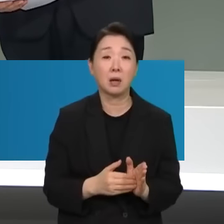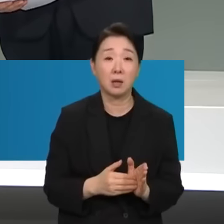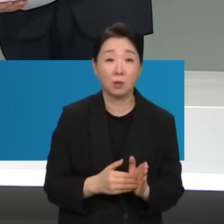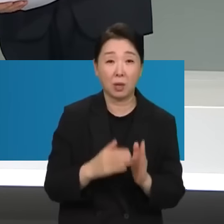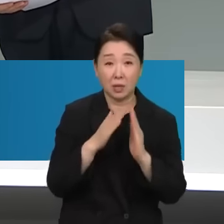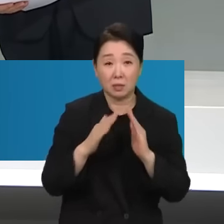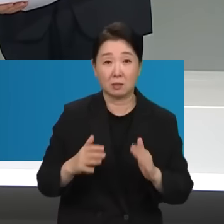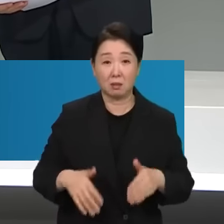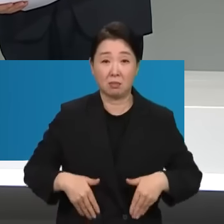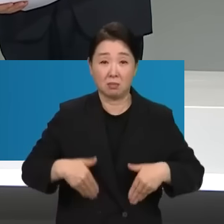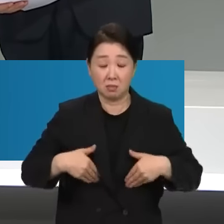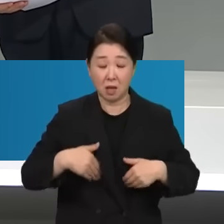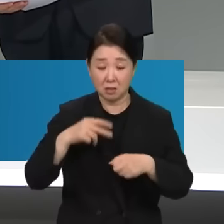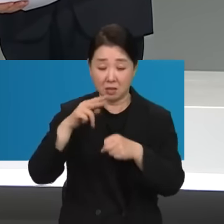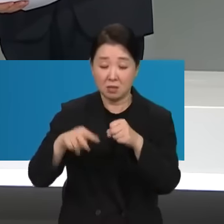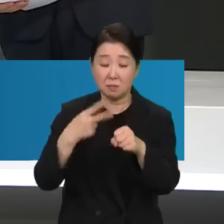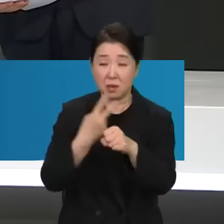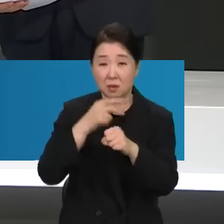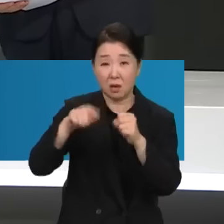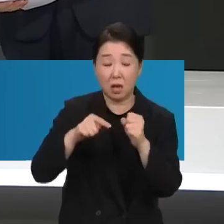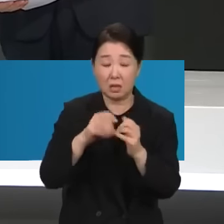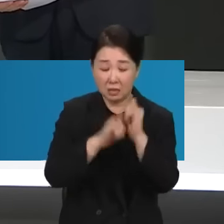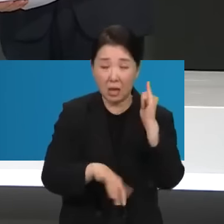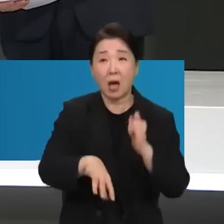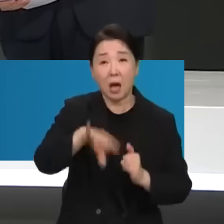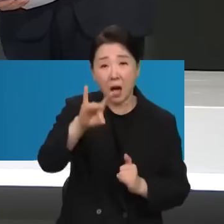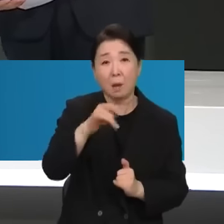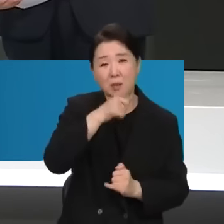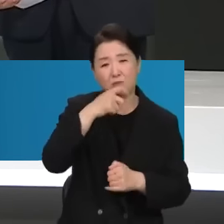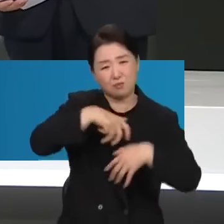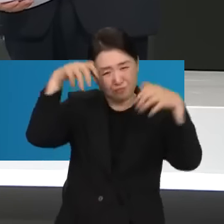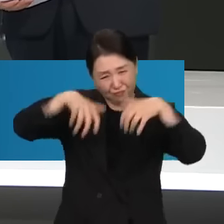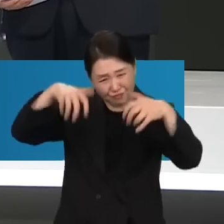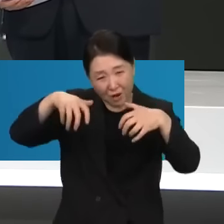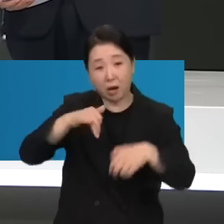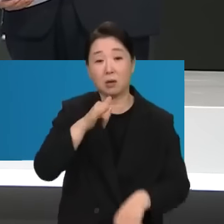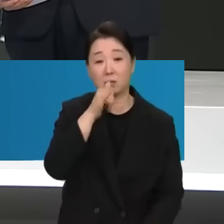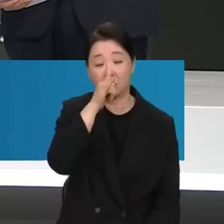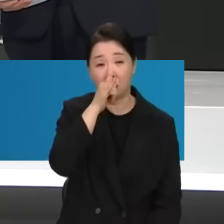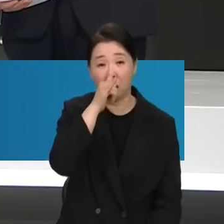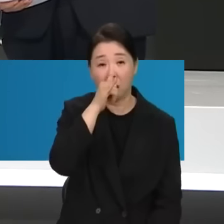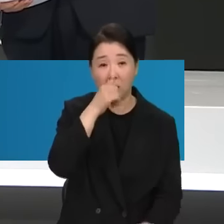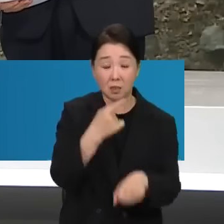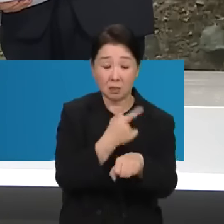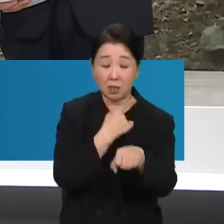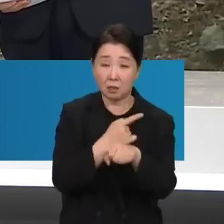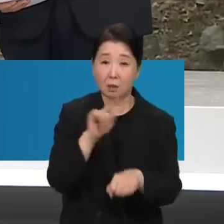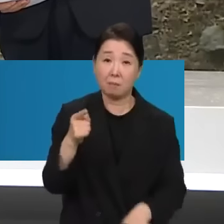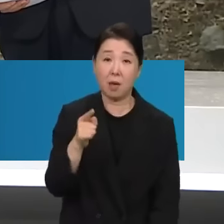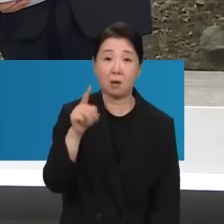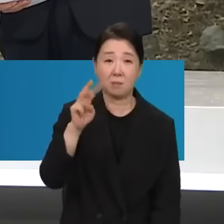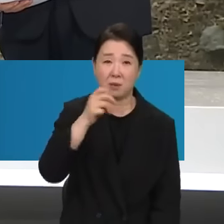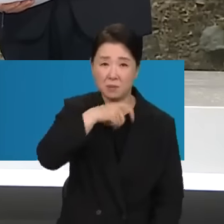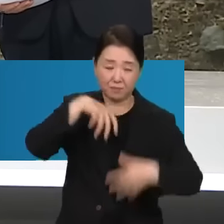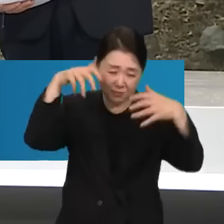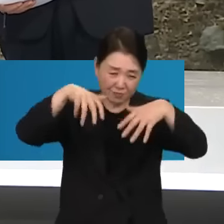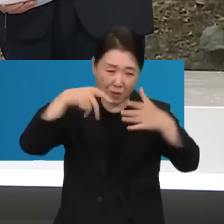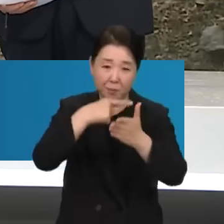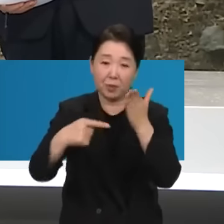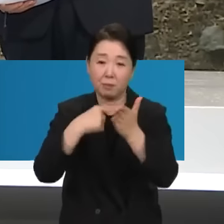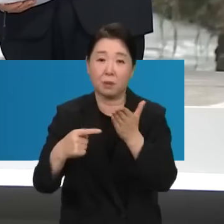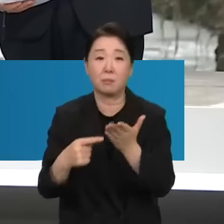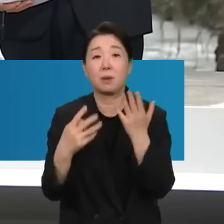전남은 200년에 한번 있을까 말까할 수준의 물폭탄이 쏟아졌습니다. 시간당 100mm가 넘는 비가 집중되며 피해가